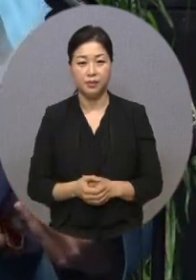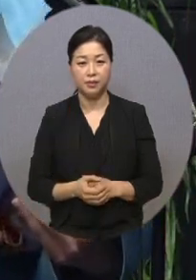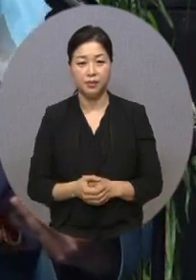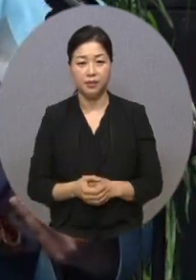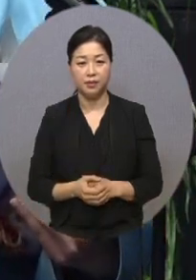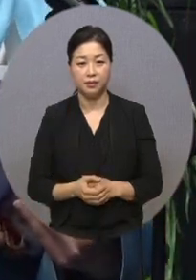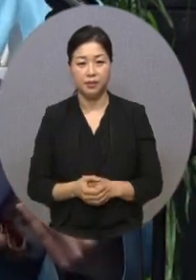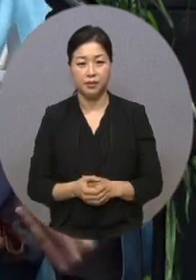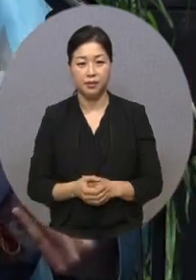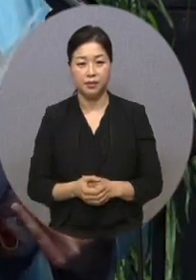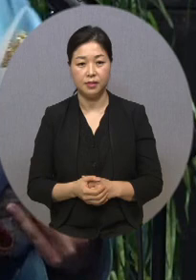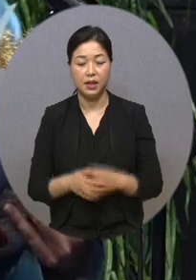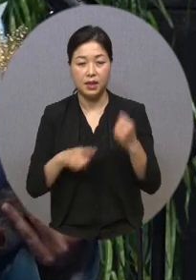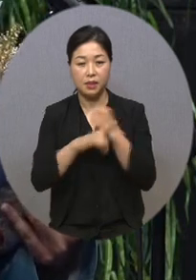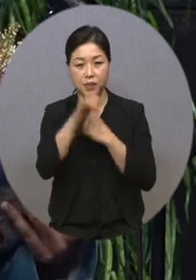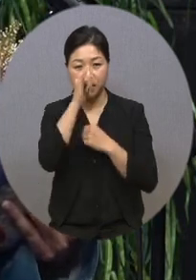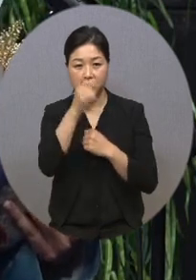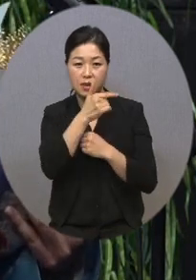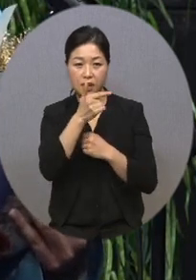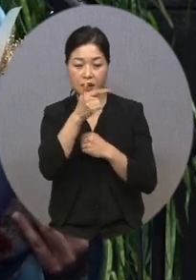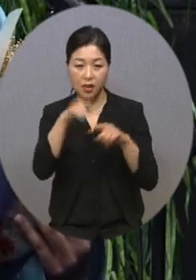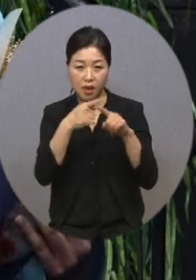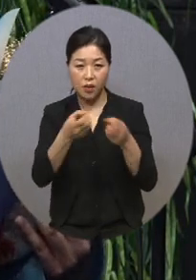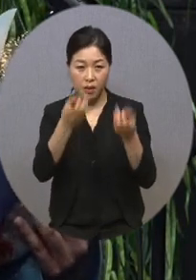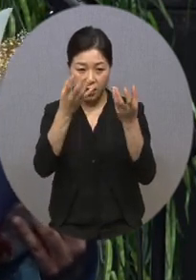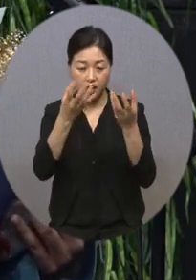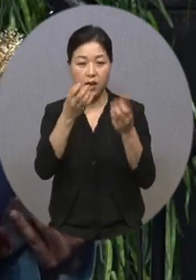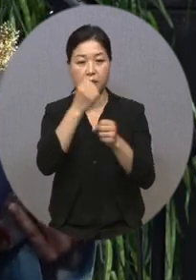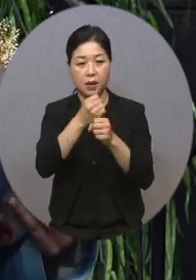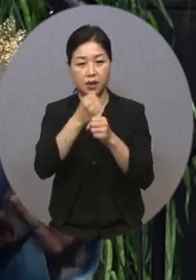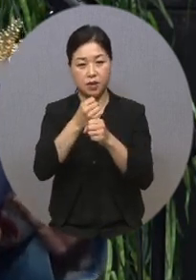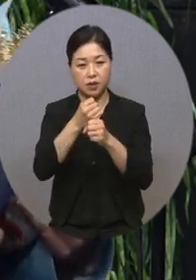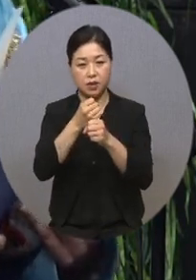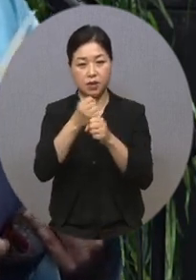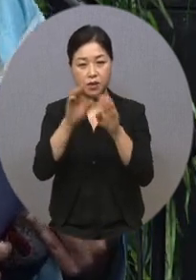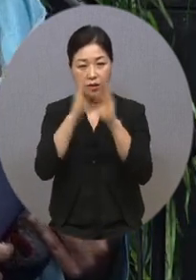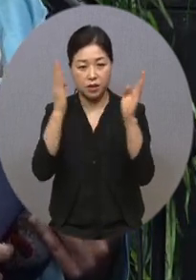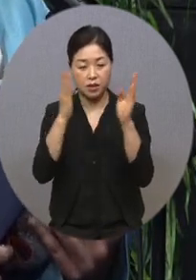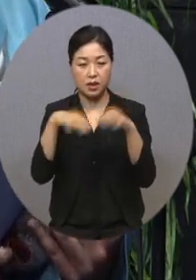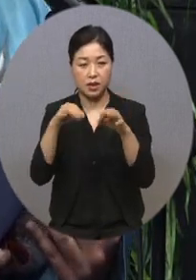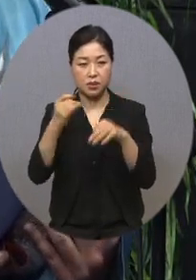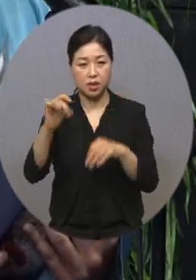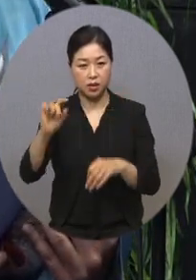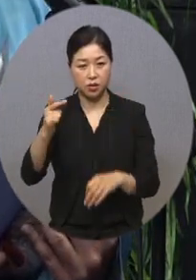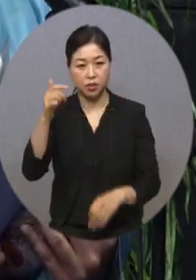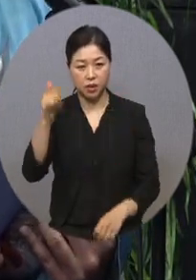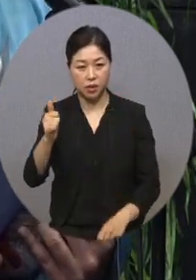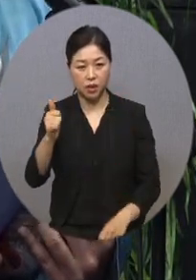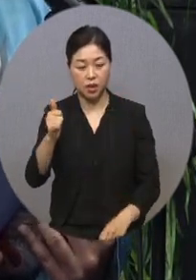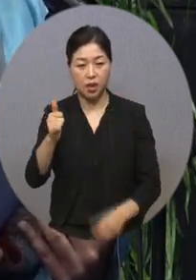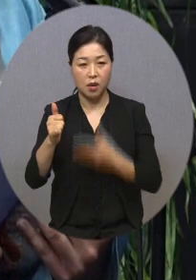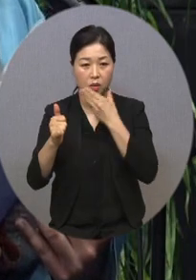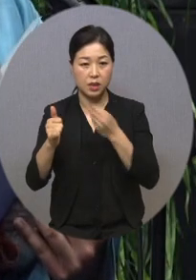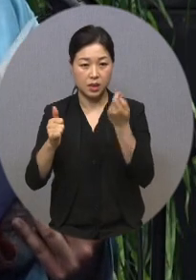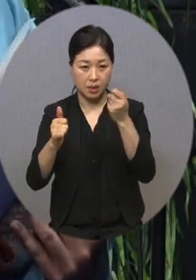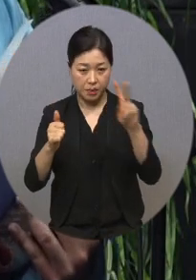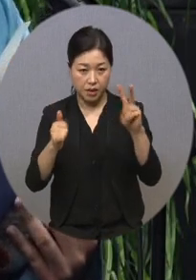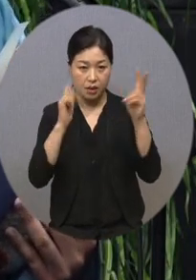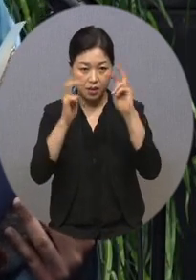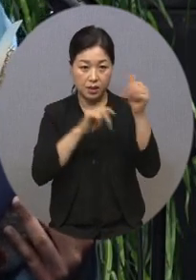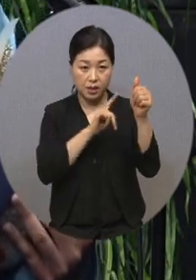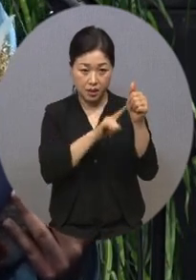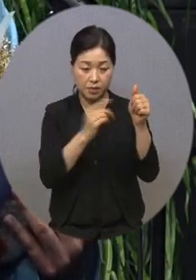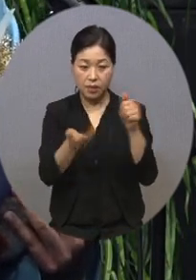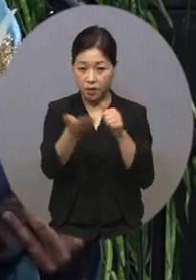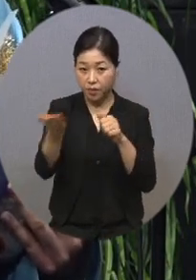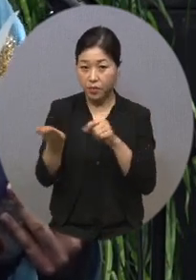이 대표 대회를 만들어주신 김태민 대표님 아울러 국제TV 사장님과 여러